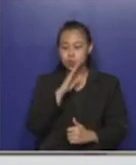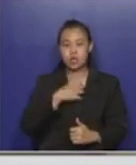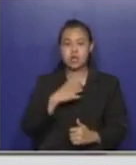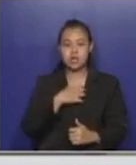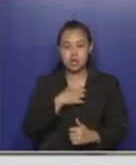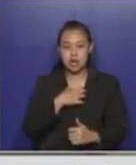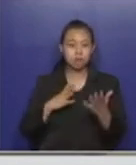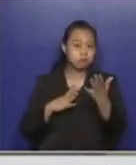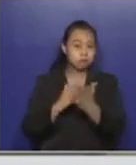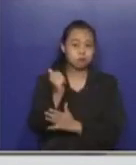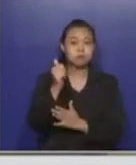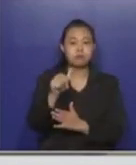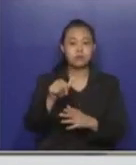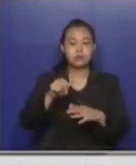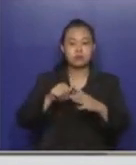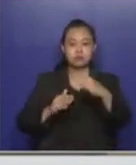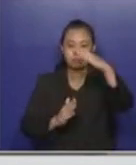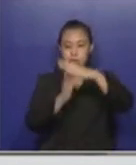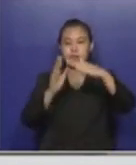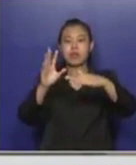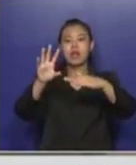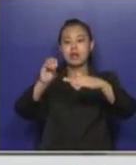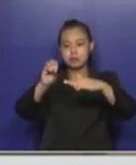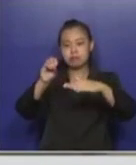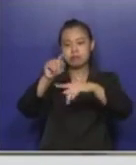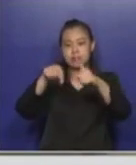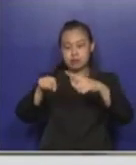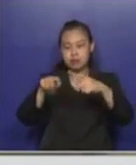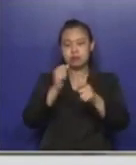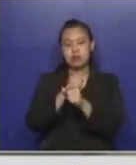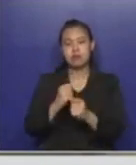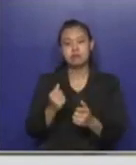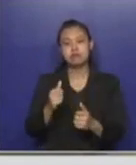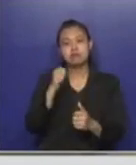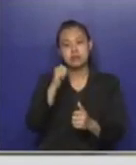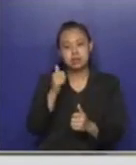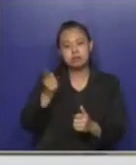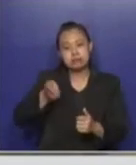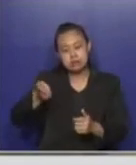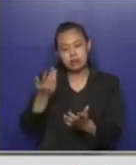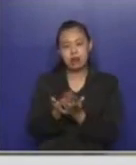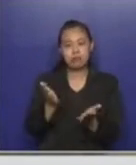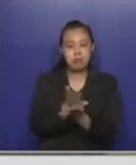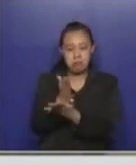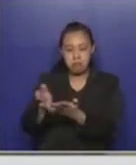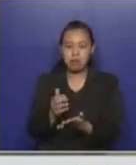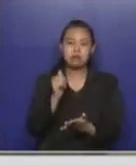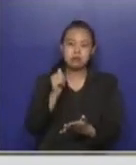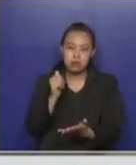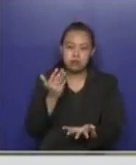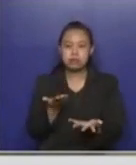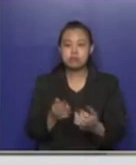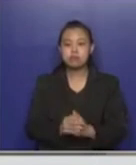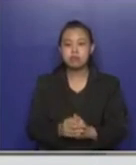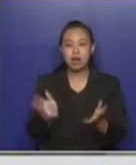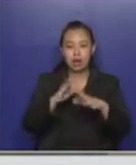จะบรรลุเป้าที่ 50% และท่านยังทำแบบเดิมจัดสรรงบแบบเดิมเสมือนว่า